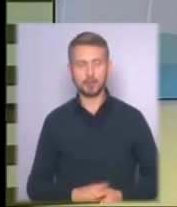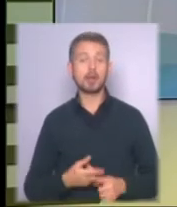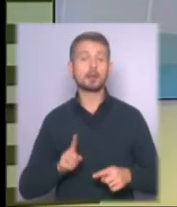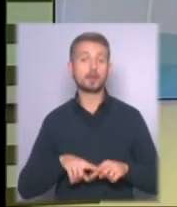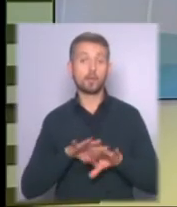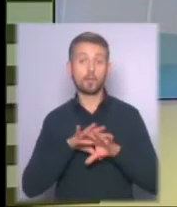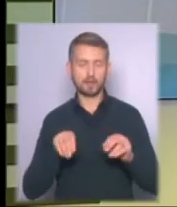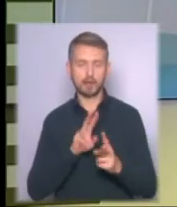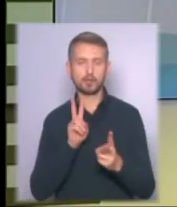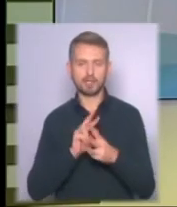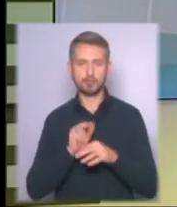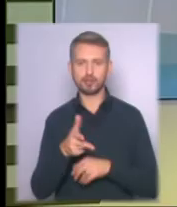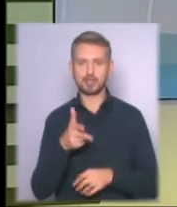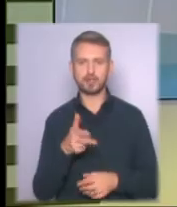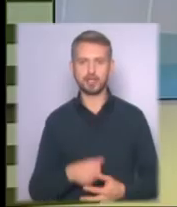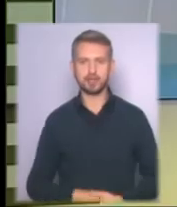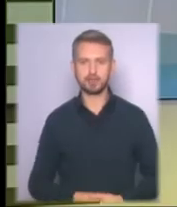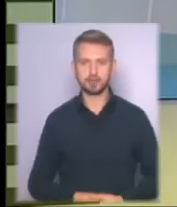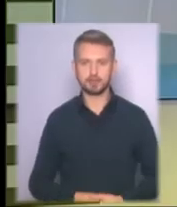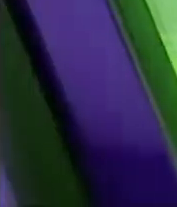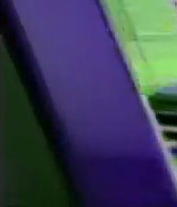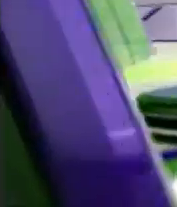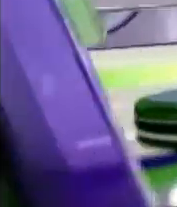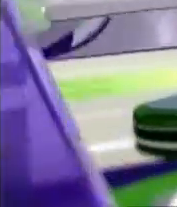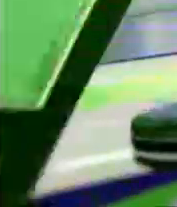На цьому все. Дякую вам за увагу.